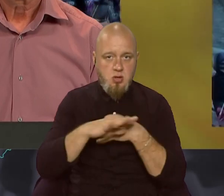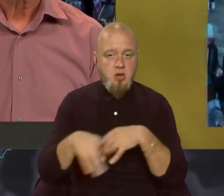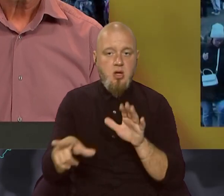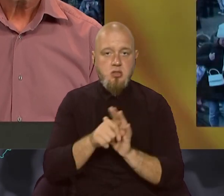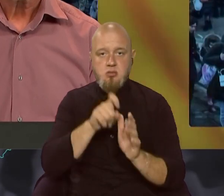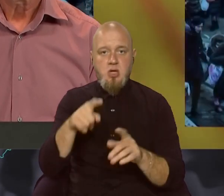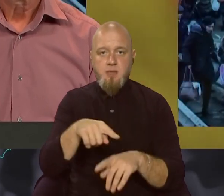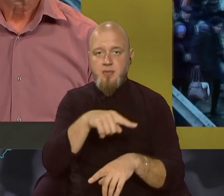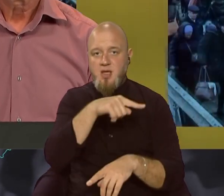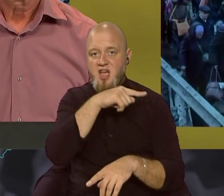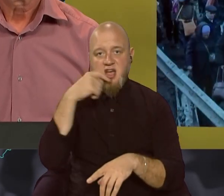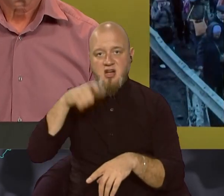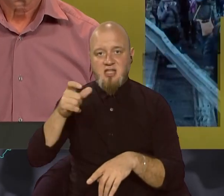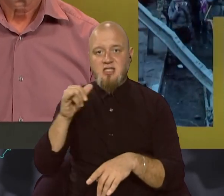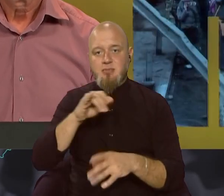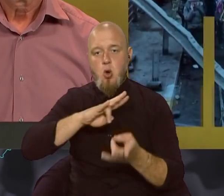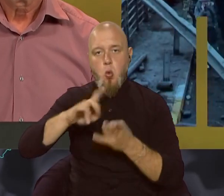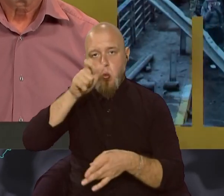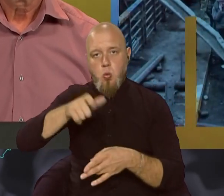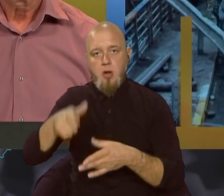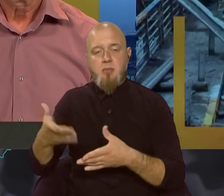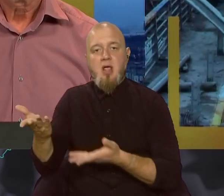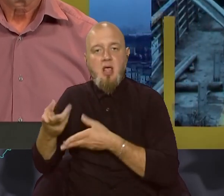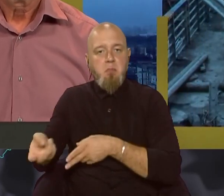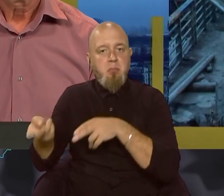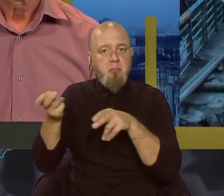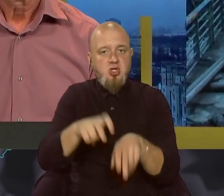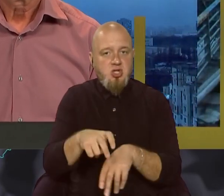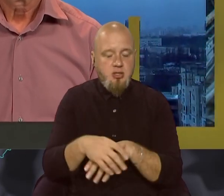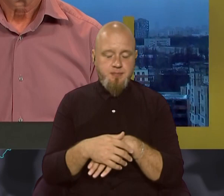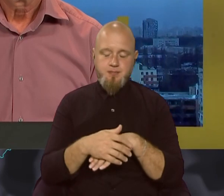з рашистами і окупантами, які прийшли.